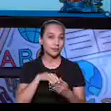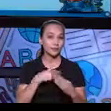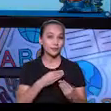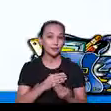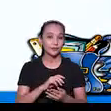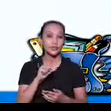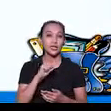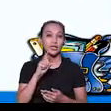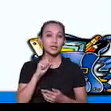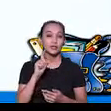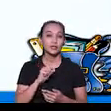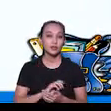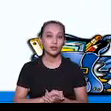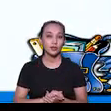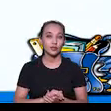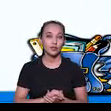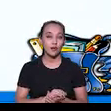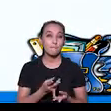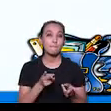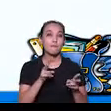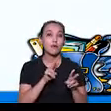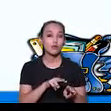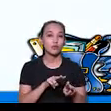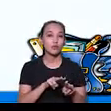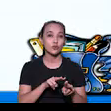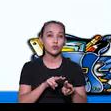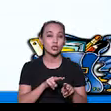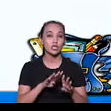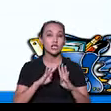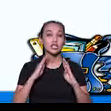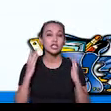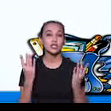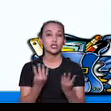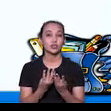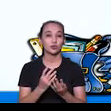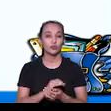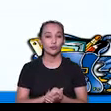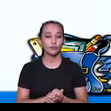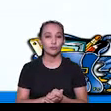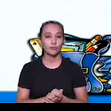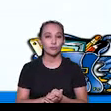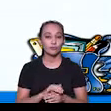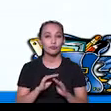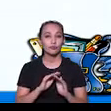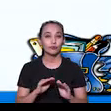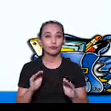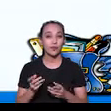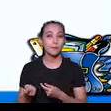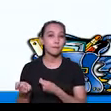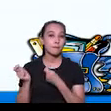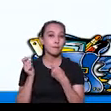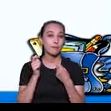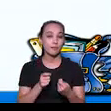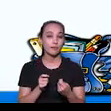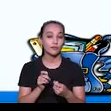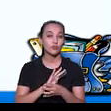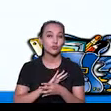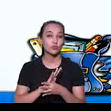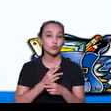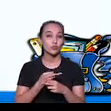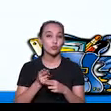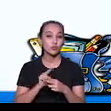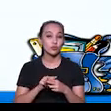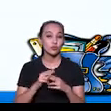Азиза? Азиза положила его в корзину. Дети принесли